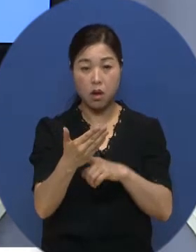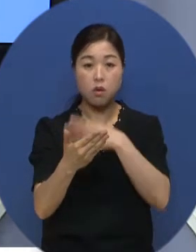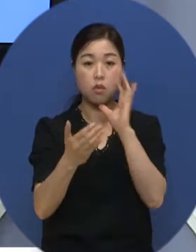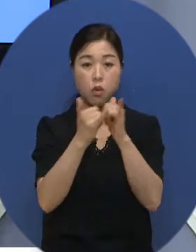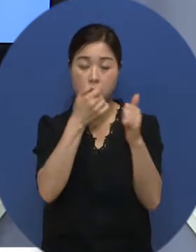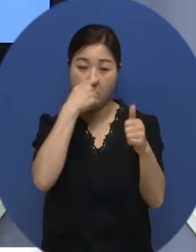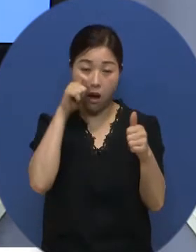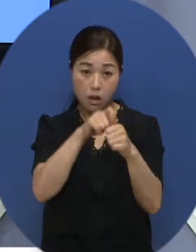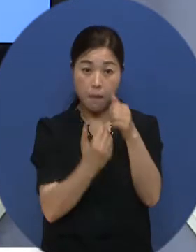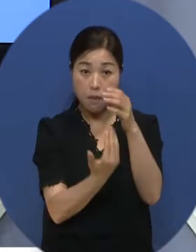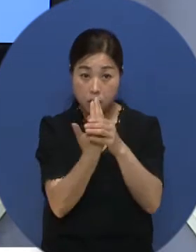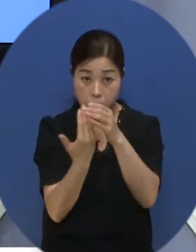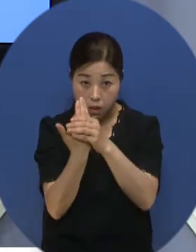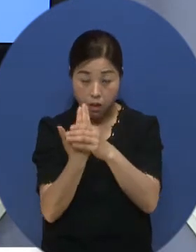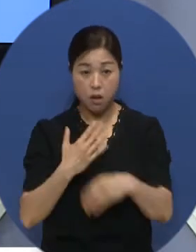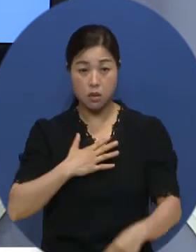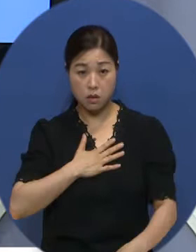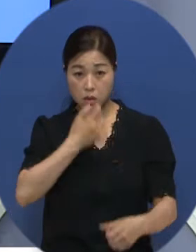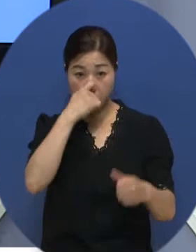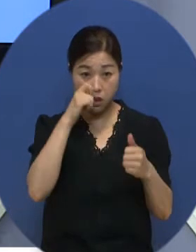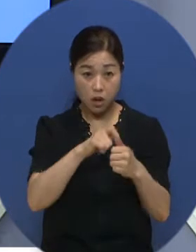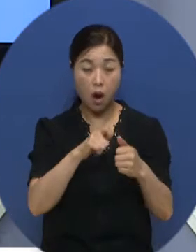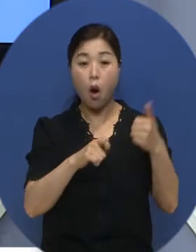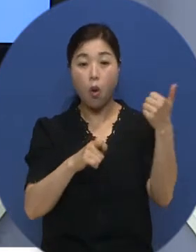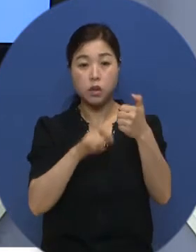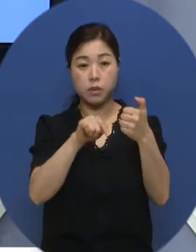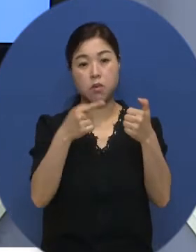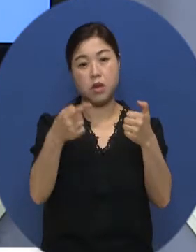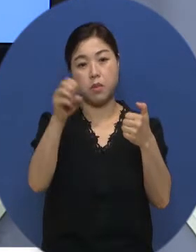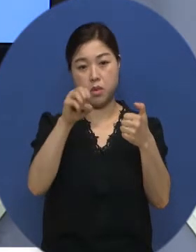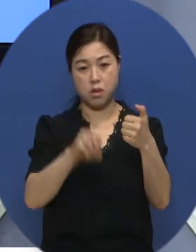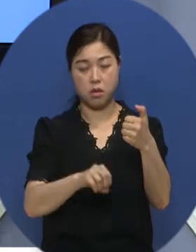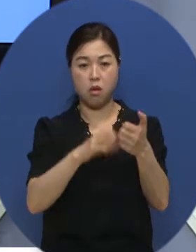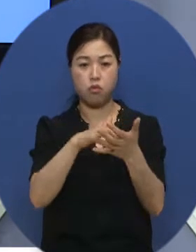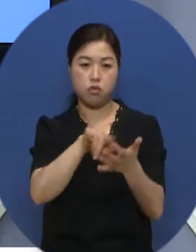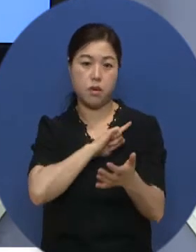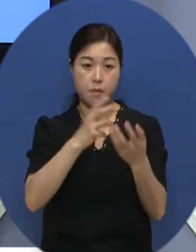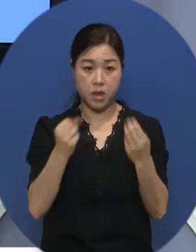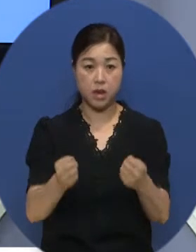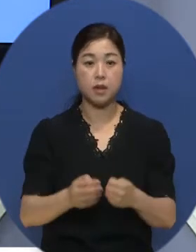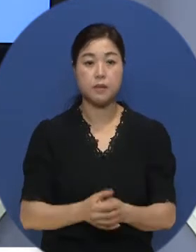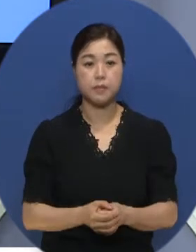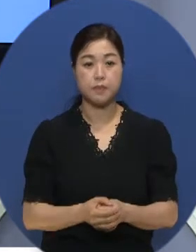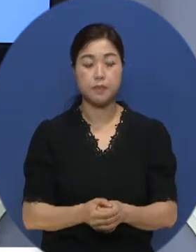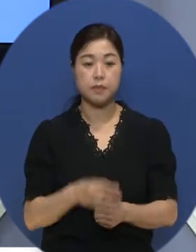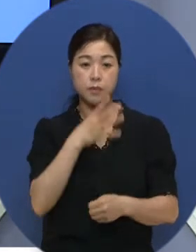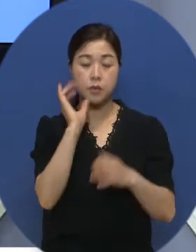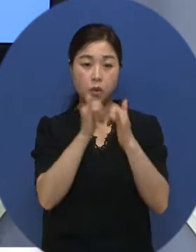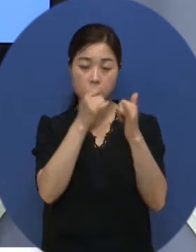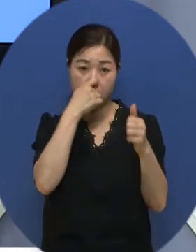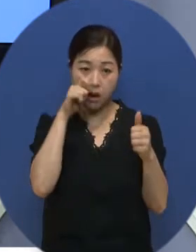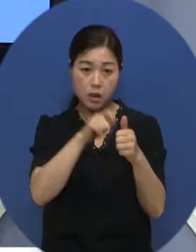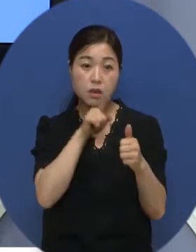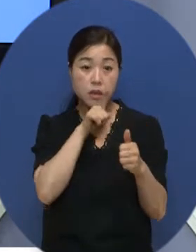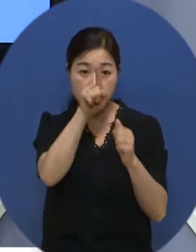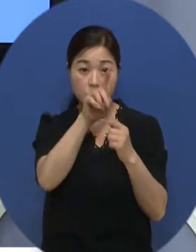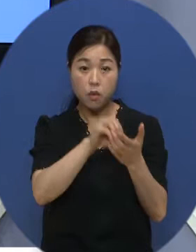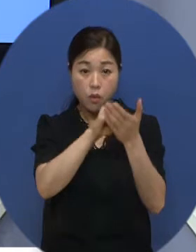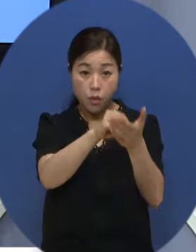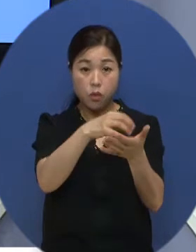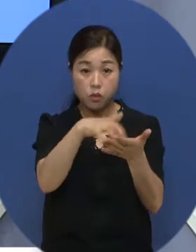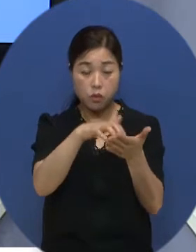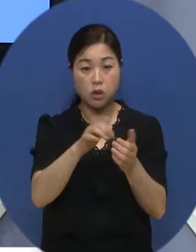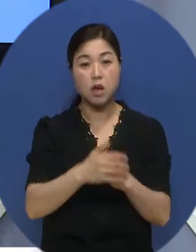발생했는데 정서적 학대가 50.1% 로 가장 많았습니다 노인 학대 신고 접수 건수는